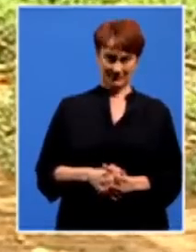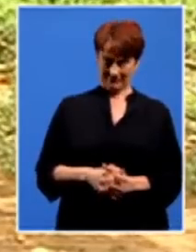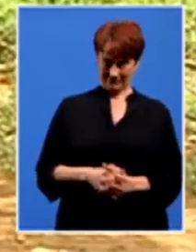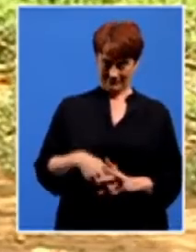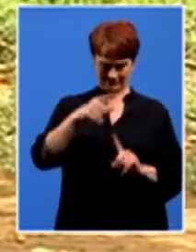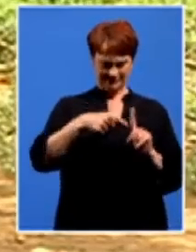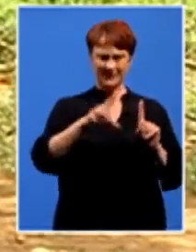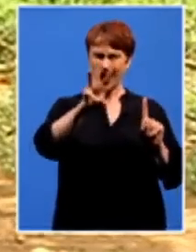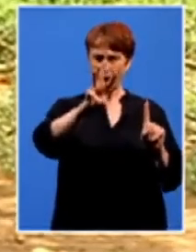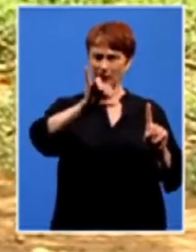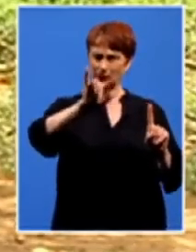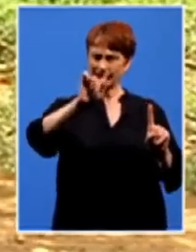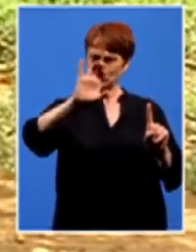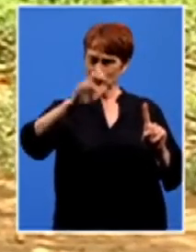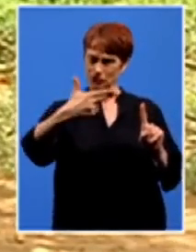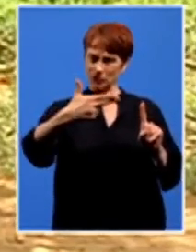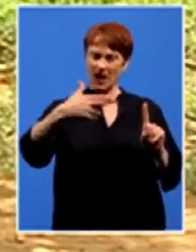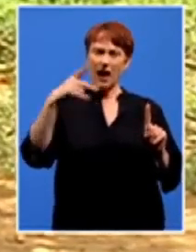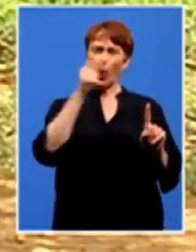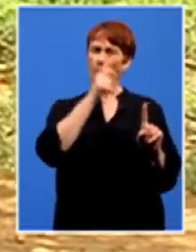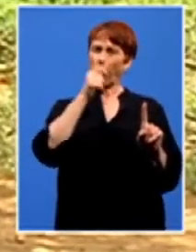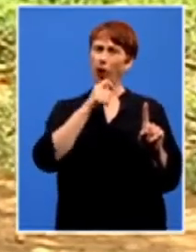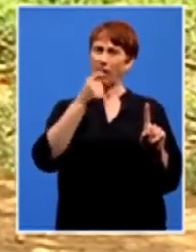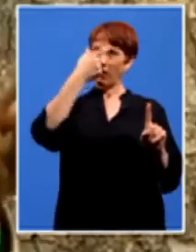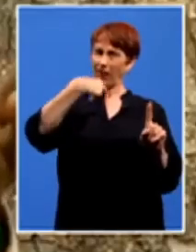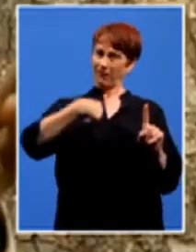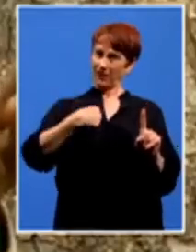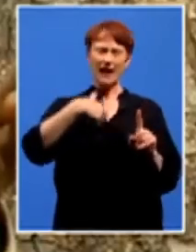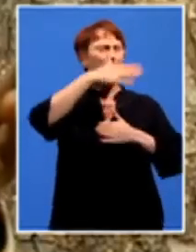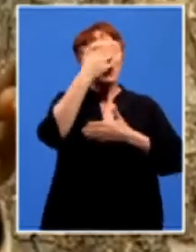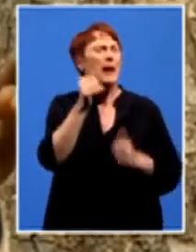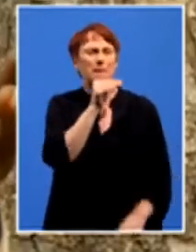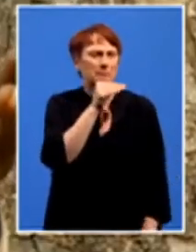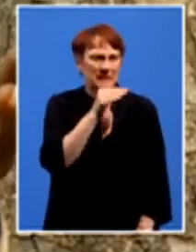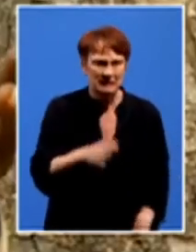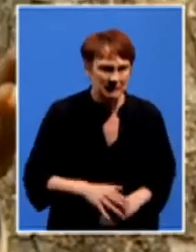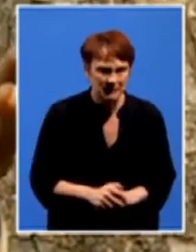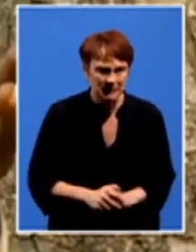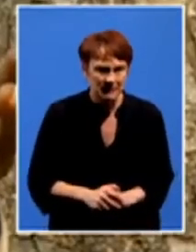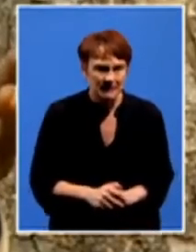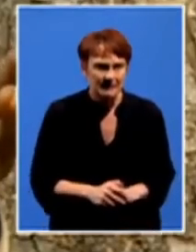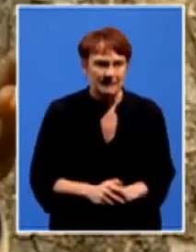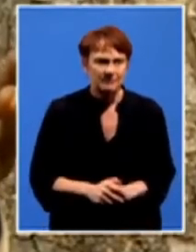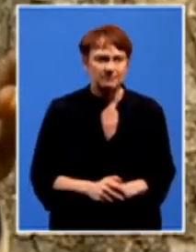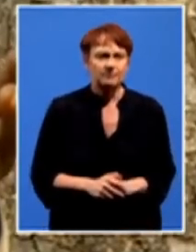a ni n'wi tivi leswaku ri noyi hambi Xikwembu a ni swi tivi. Ma n'wi